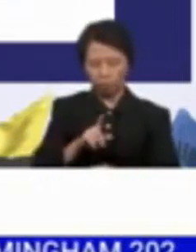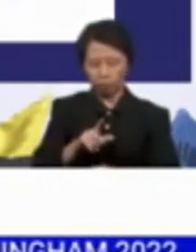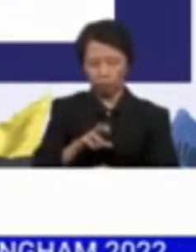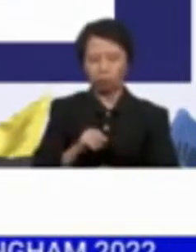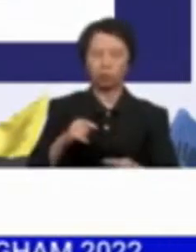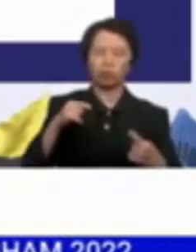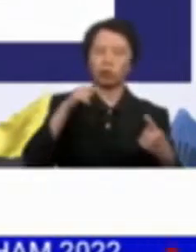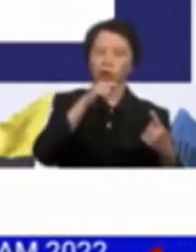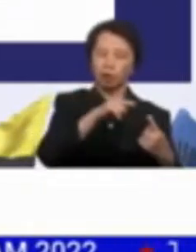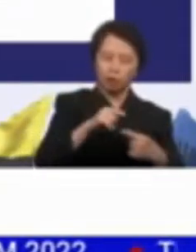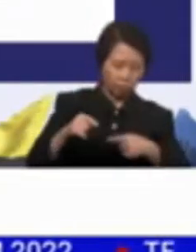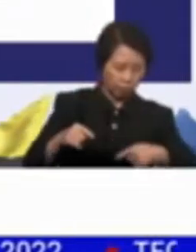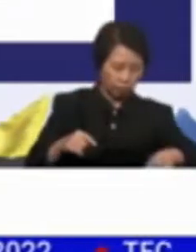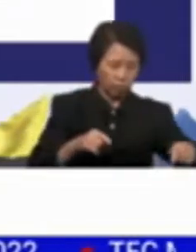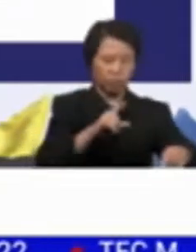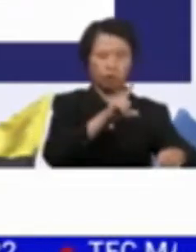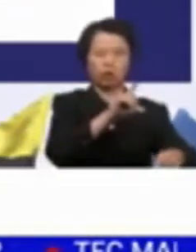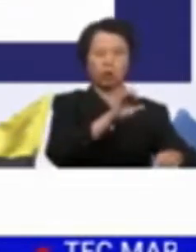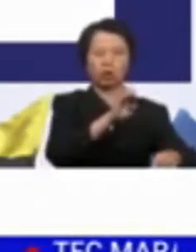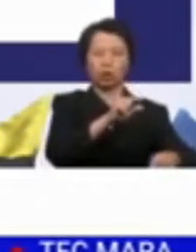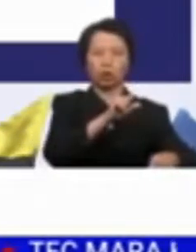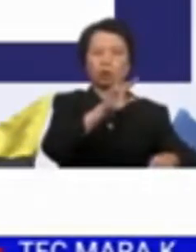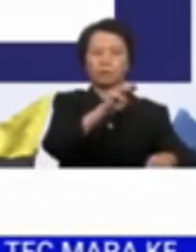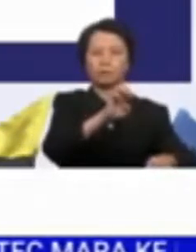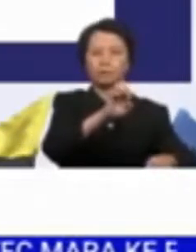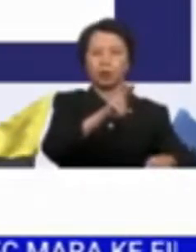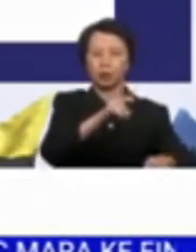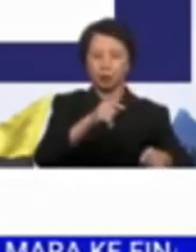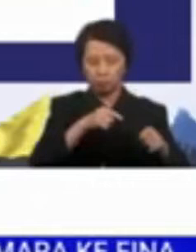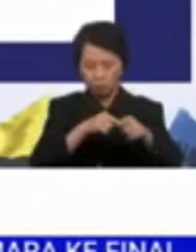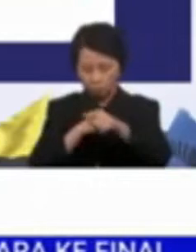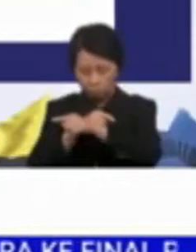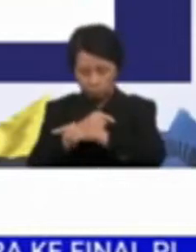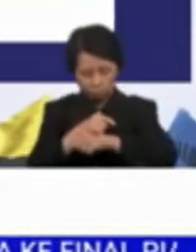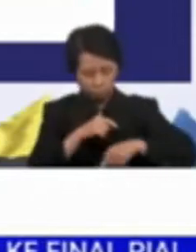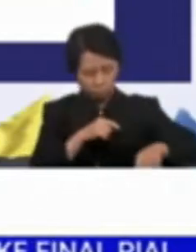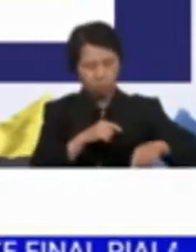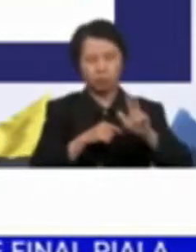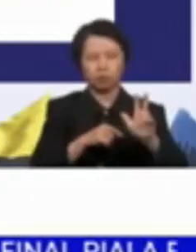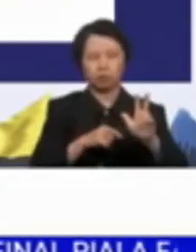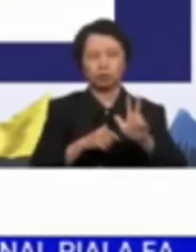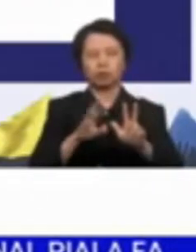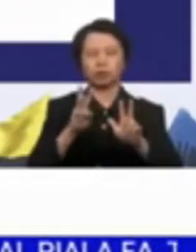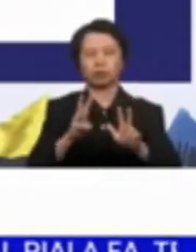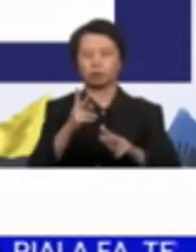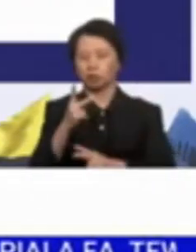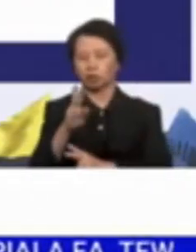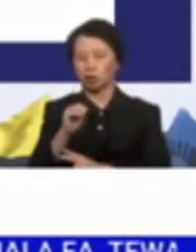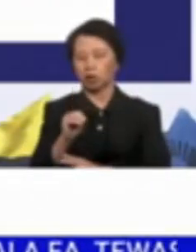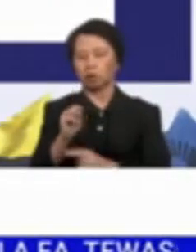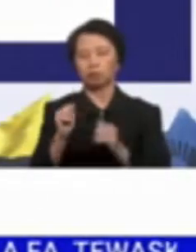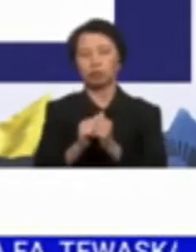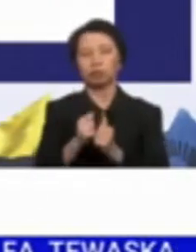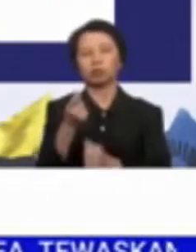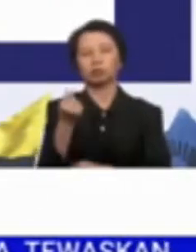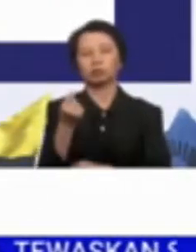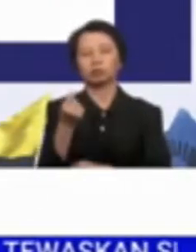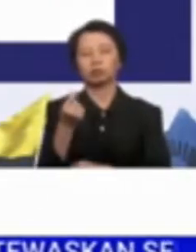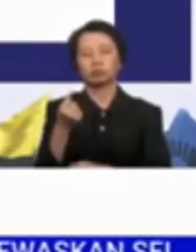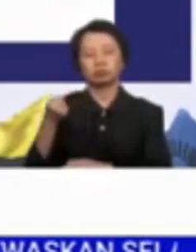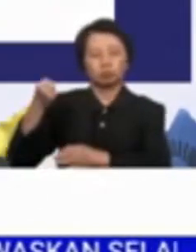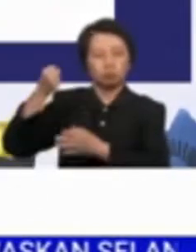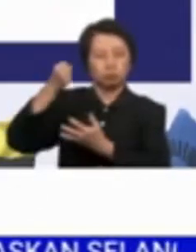sehingga Long Merarap sejauh 326 km. Dengan kos sebanyak